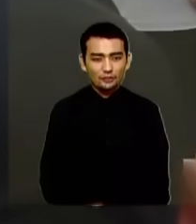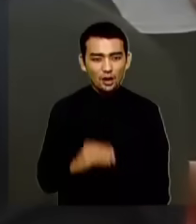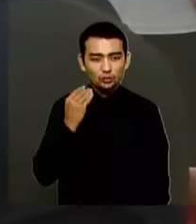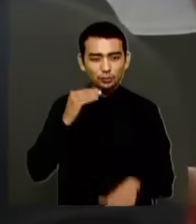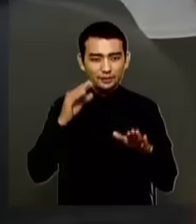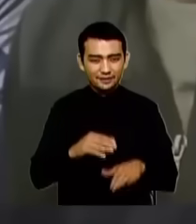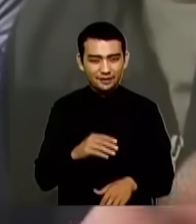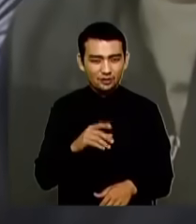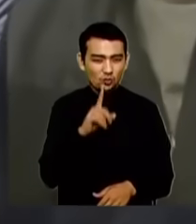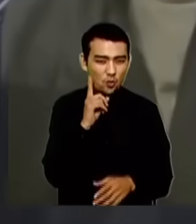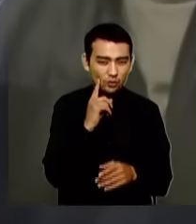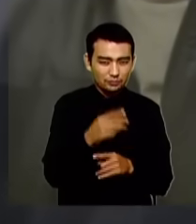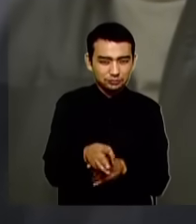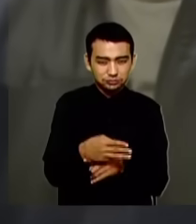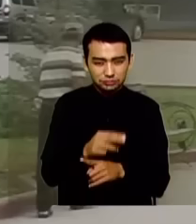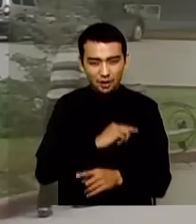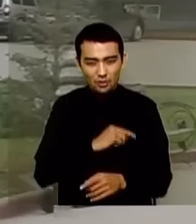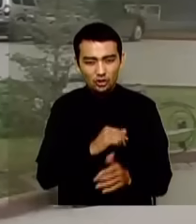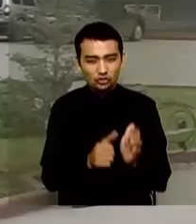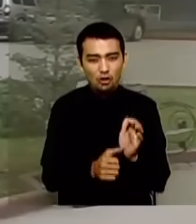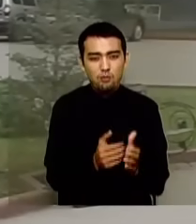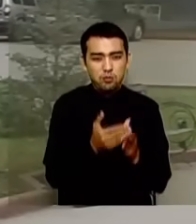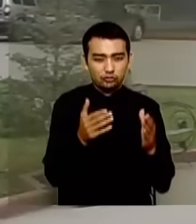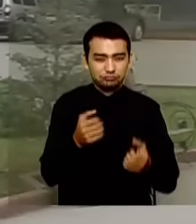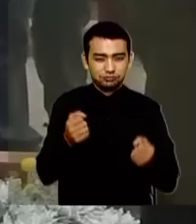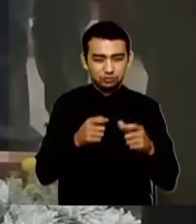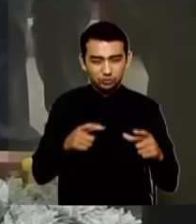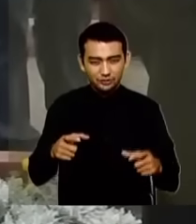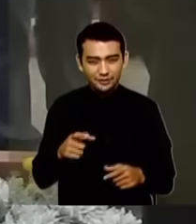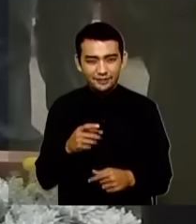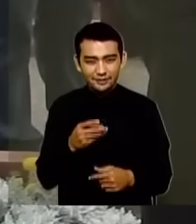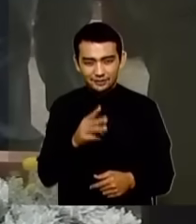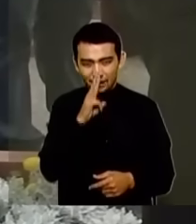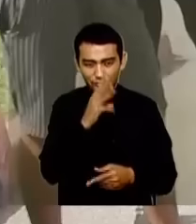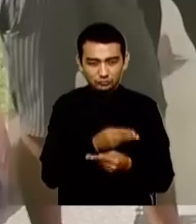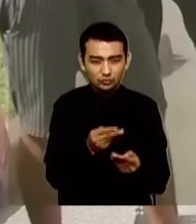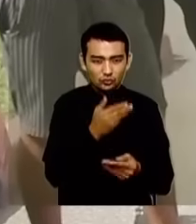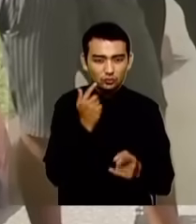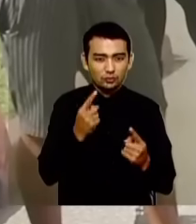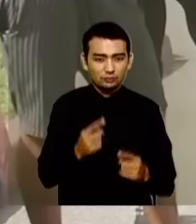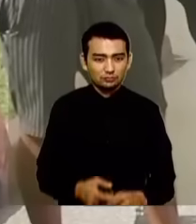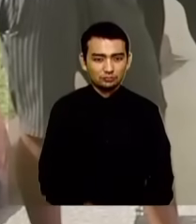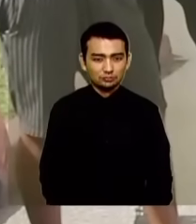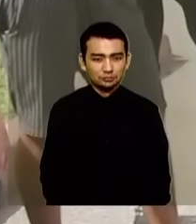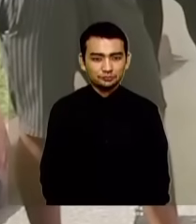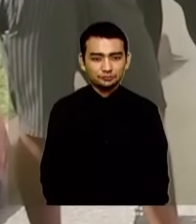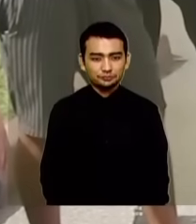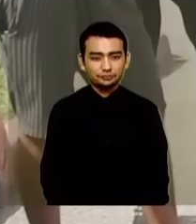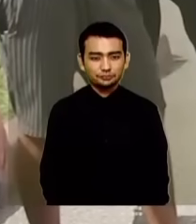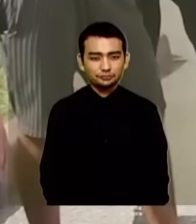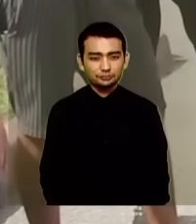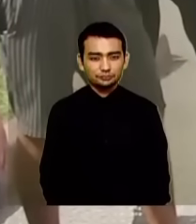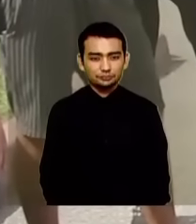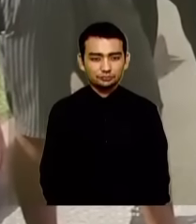Ақтөбеде жасыл желекті суғарумен айналысатын 60-ға жуық жүргізушіге неге еңбек ақылары төленбеген? Енді анда барсақ, акимат виноват